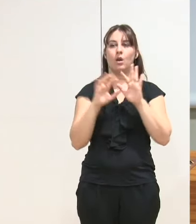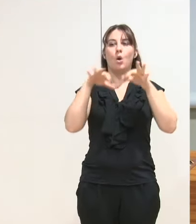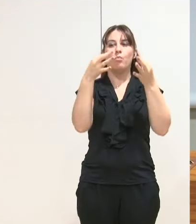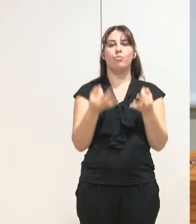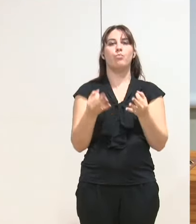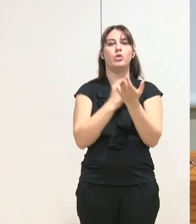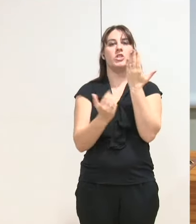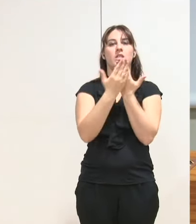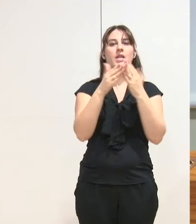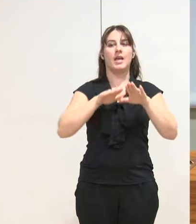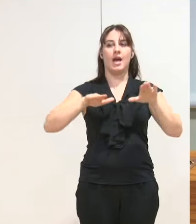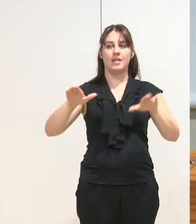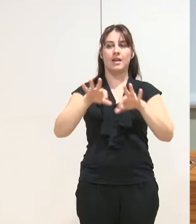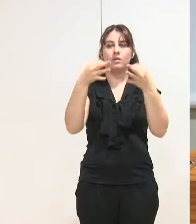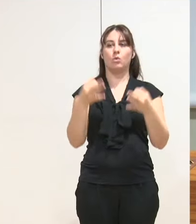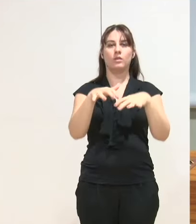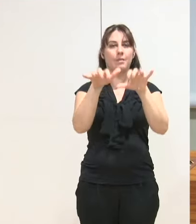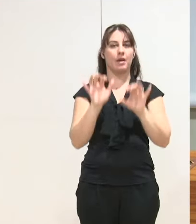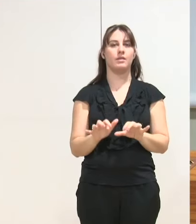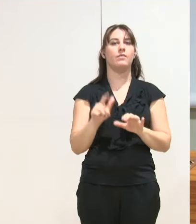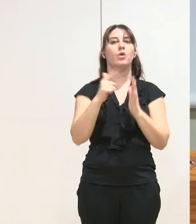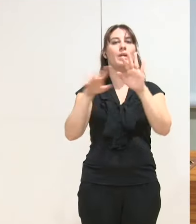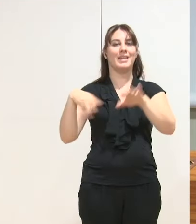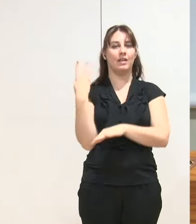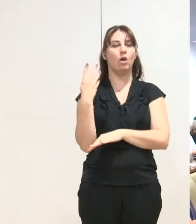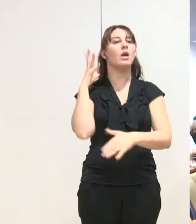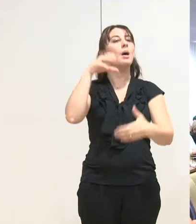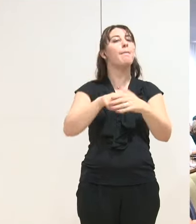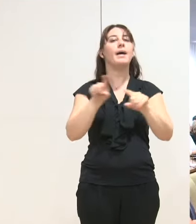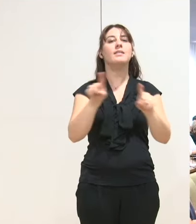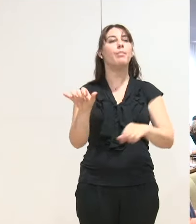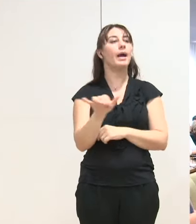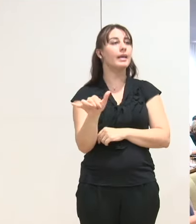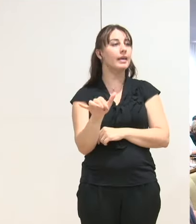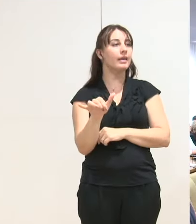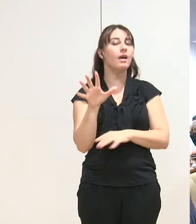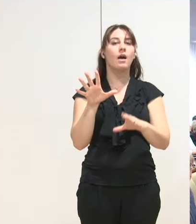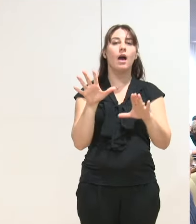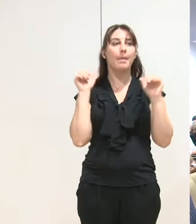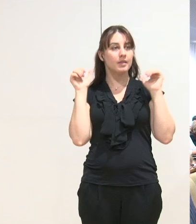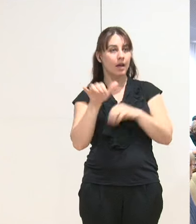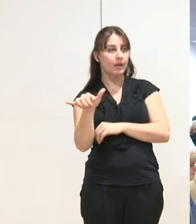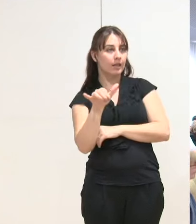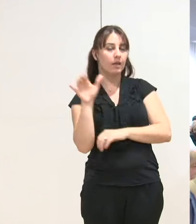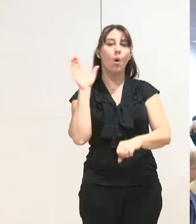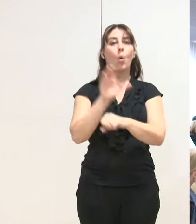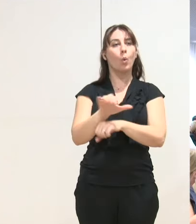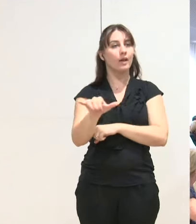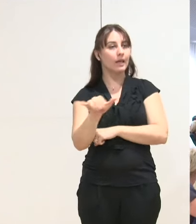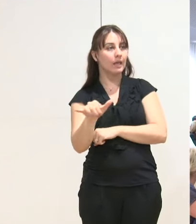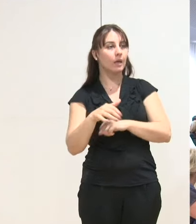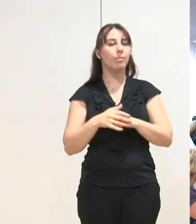compte administratif 2014 qui ne souhaite pas participer au vote qui s'abstient qui est